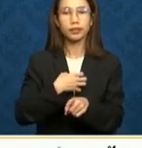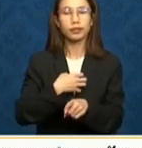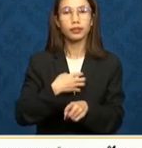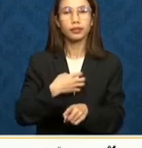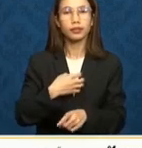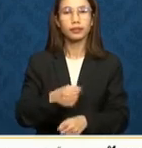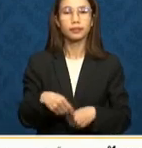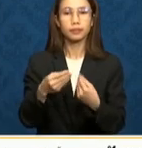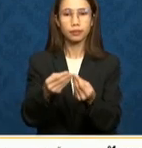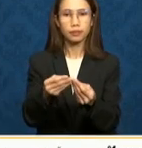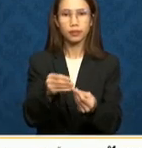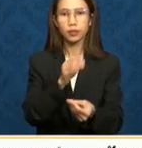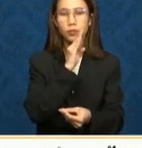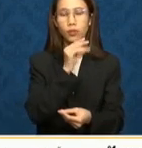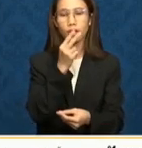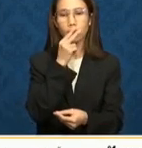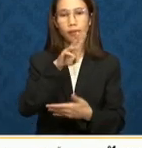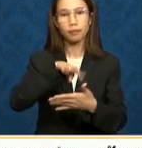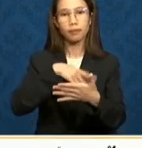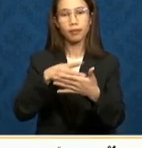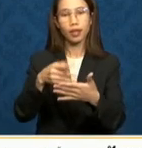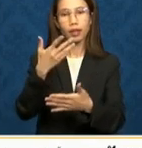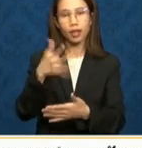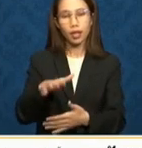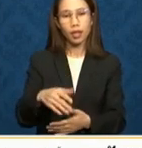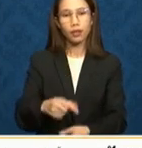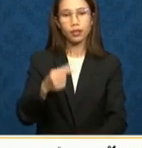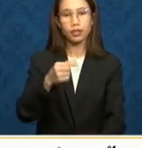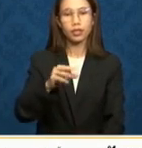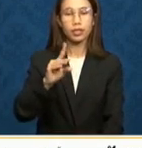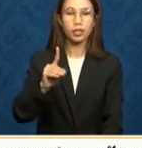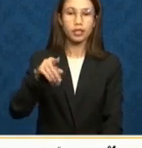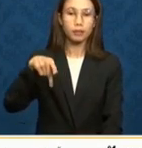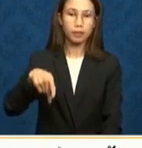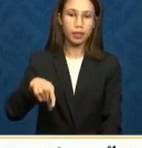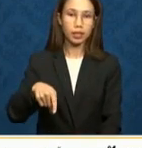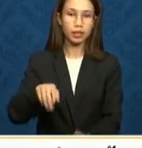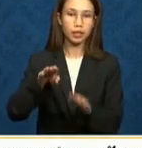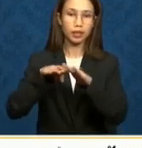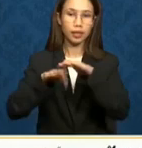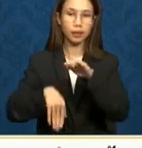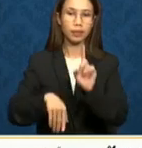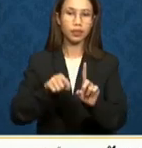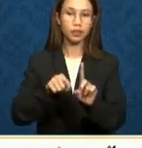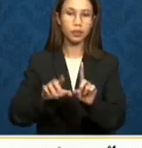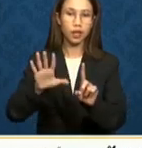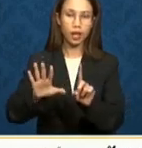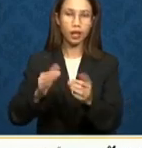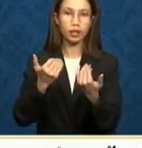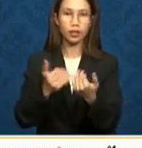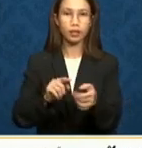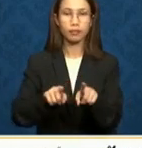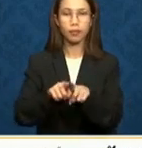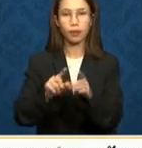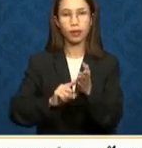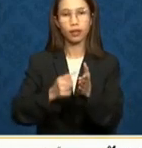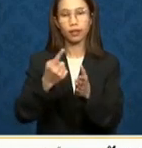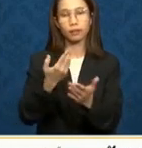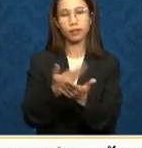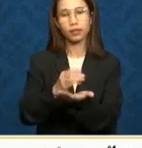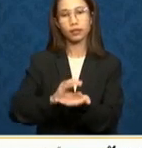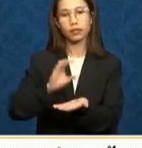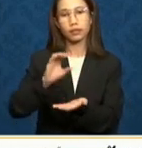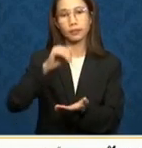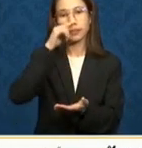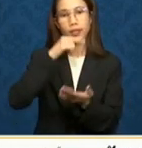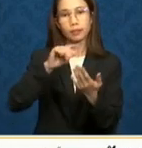าถ้าเห็นแผนแล้ว GDP ที่ต่ำใน 1.5 นี้แน่นอนครับไตรมาสแรกนี้เป็นไตรมาสที่งบประมาณของประเ